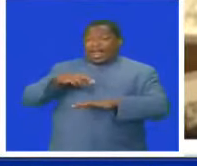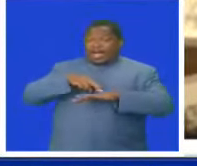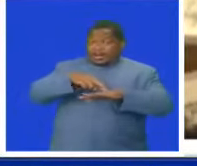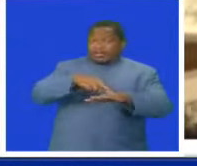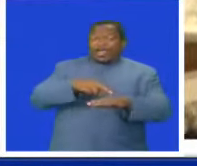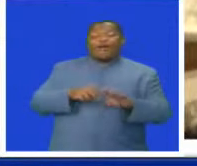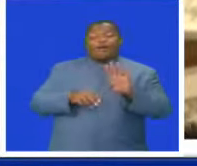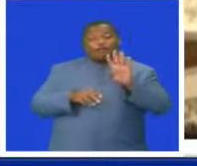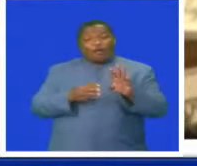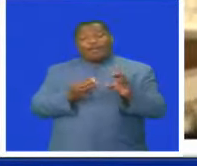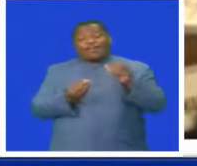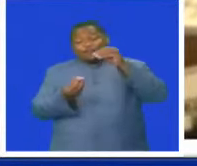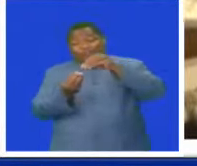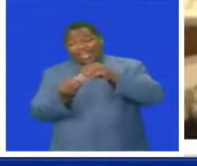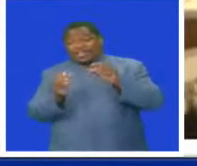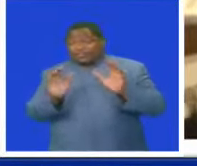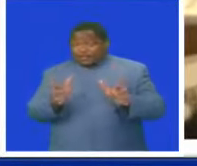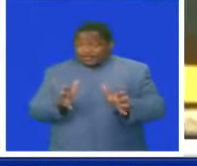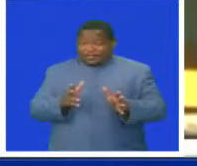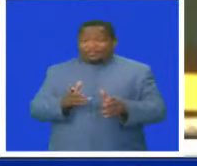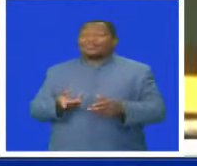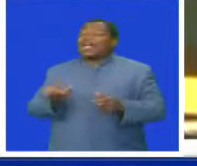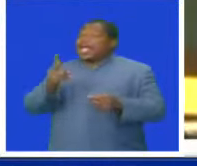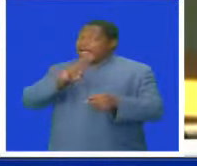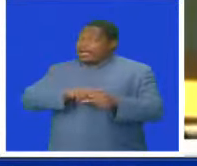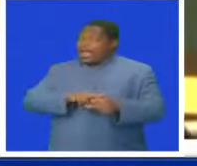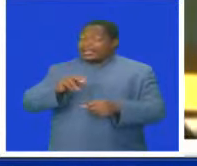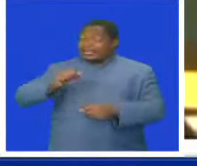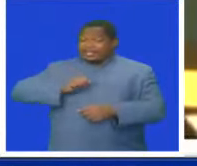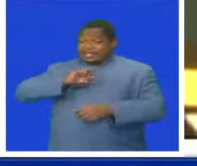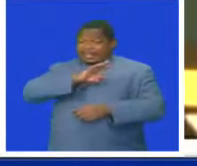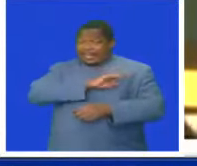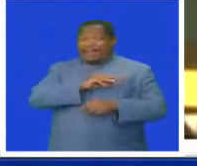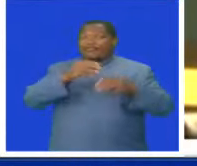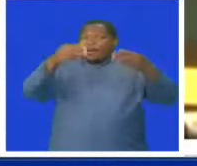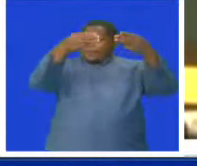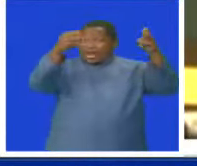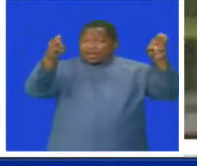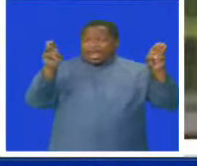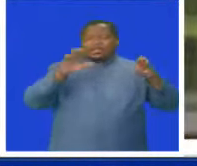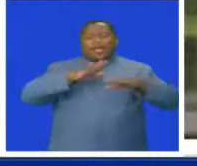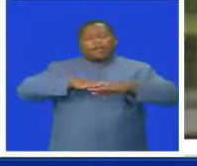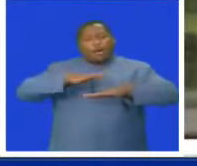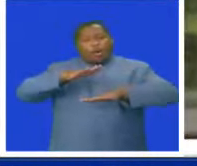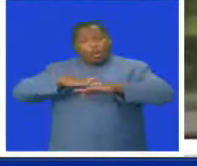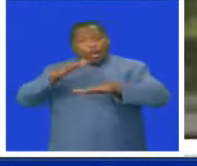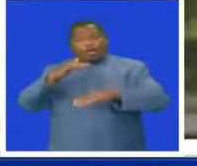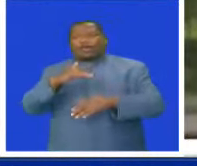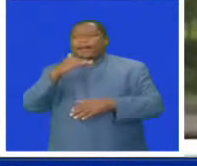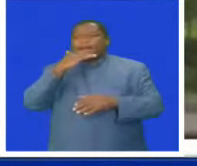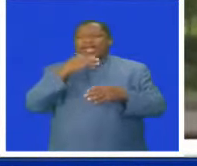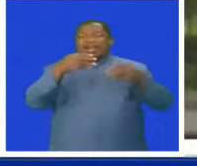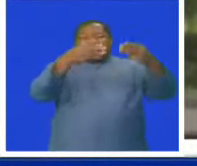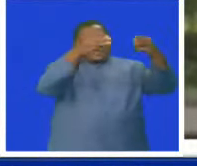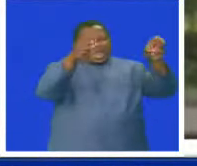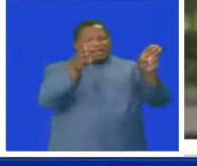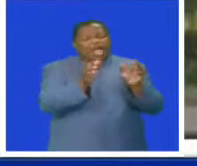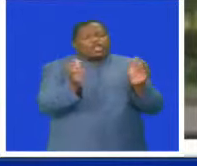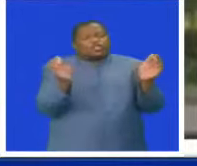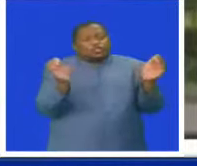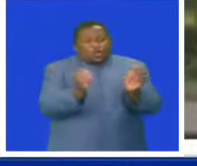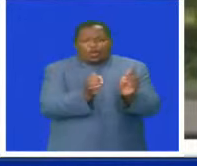kuyo lokwenta ukuthi lesakhiwo lesikhona sikhombe kuba sincane. Tindzabeni Eswatini TV kubika Themkosi